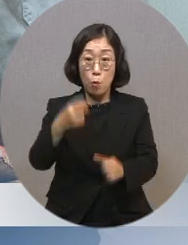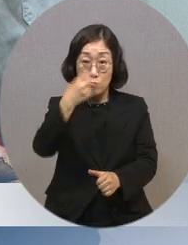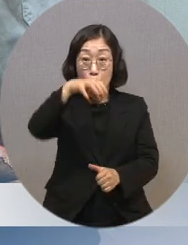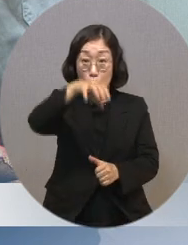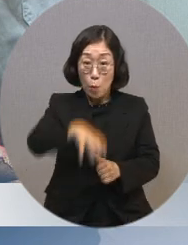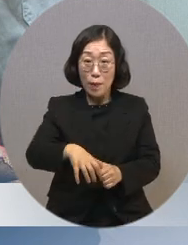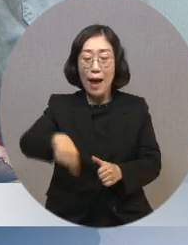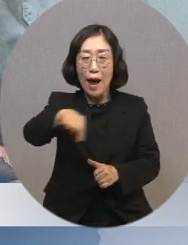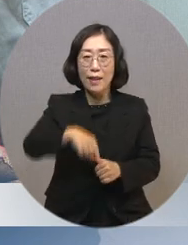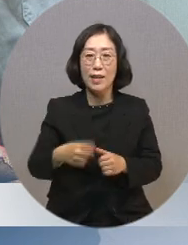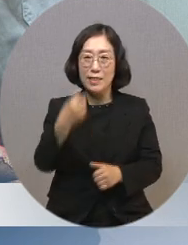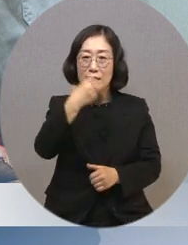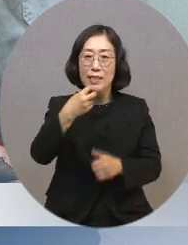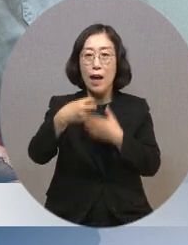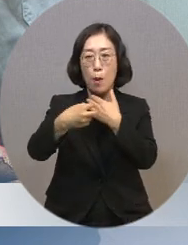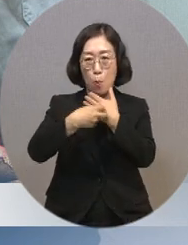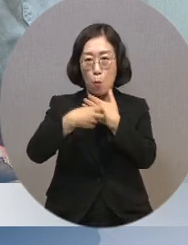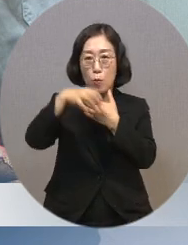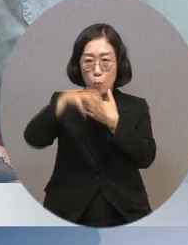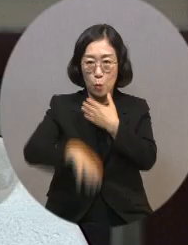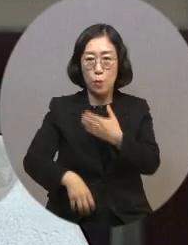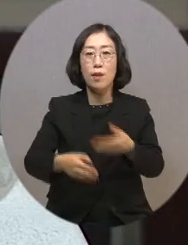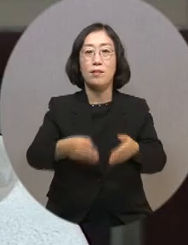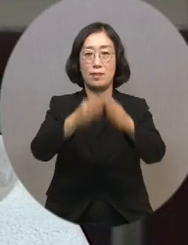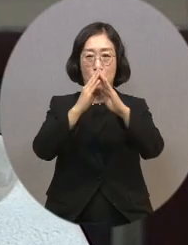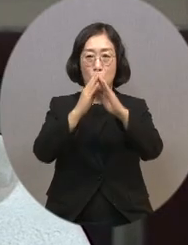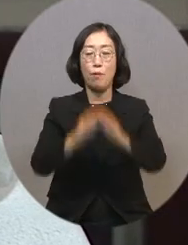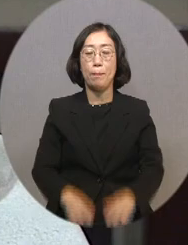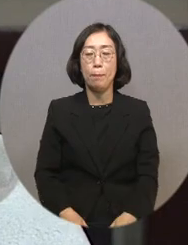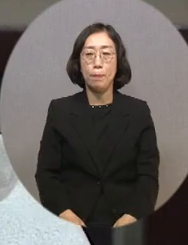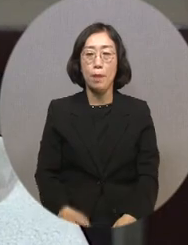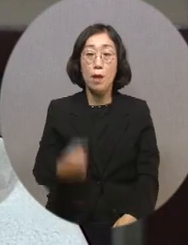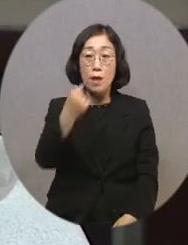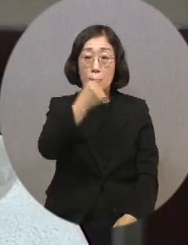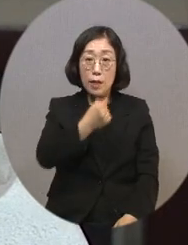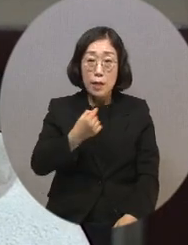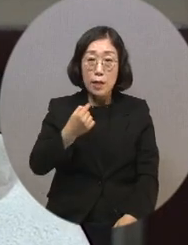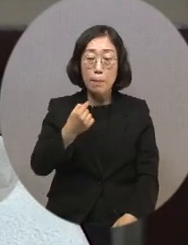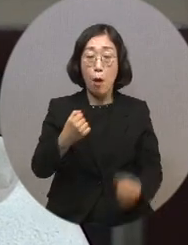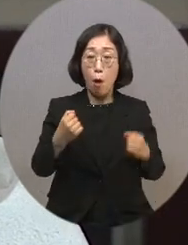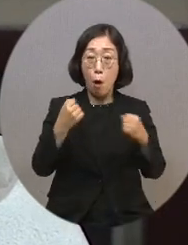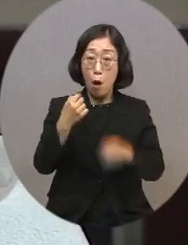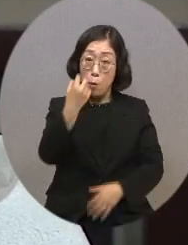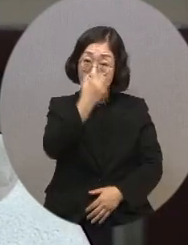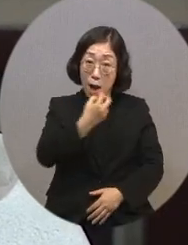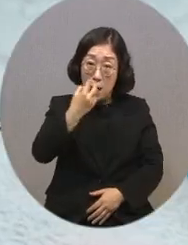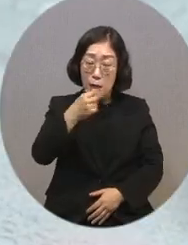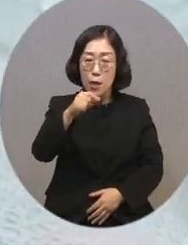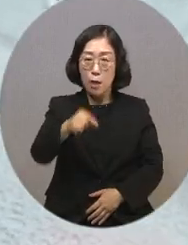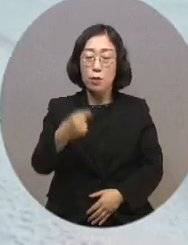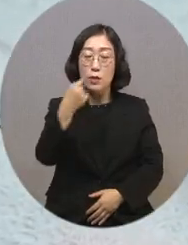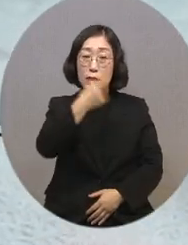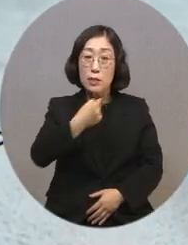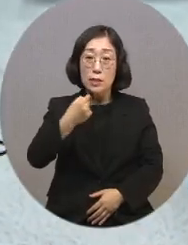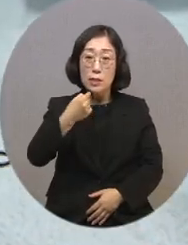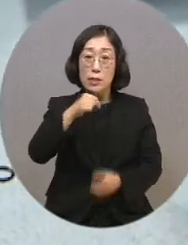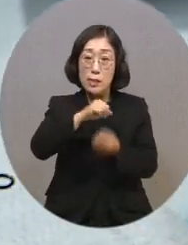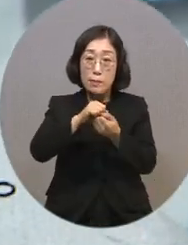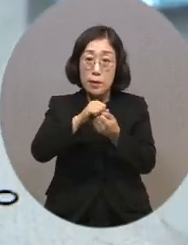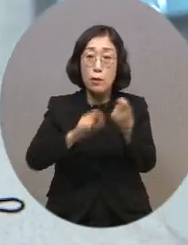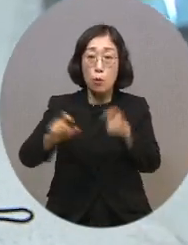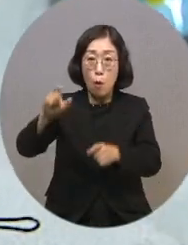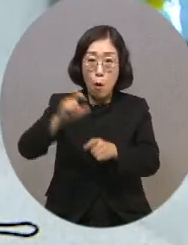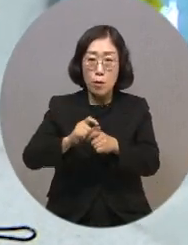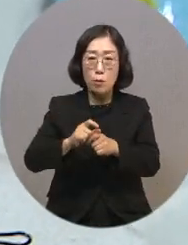치아 관리를 밀착 관리하고 있습니다. 구강 관리는 단순히 치아 관리를 넘어 건강과 삶의 질에 큰